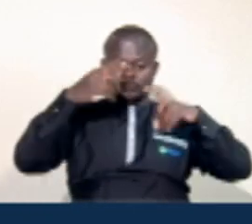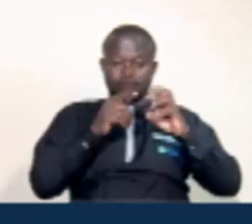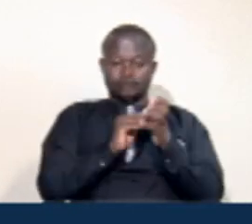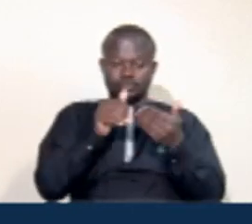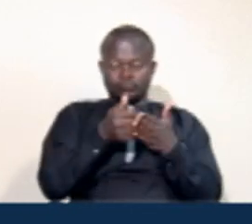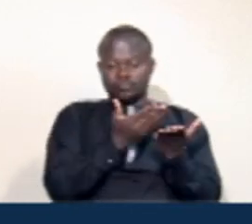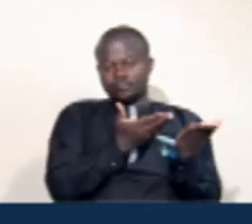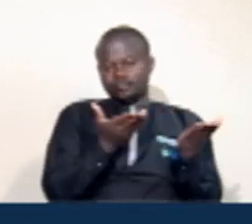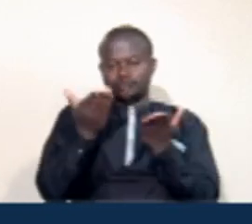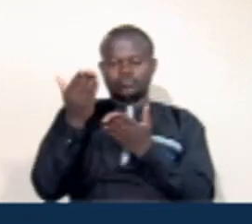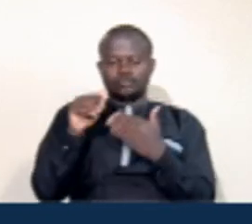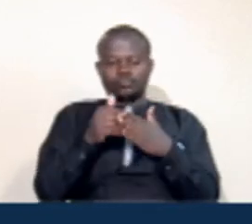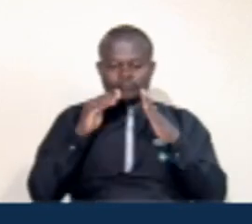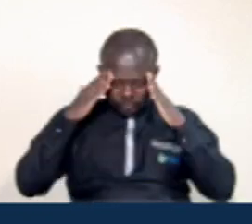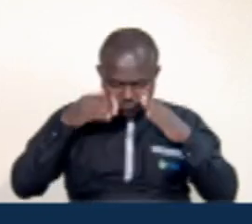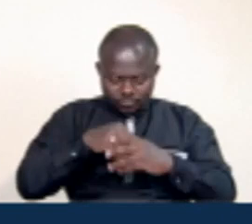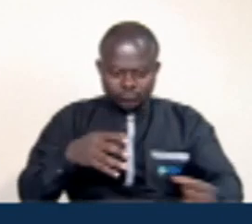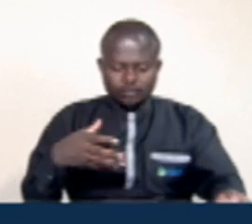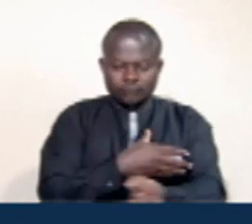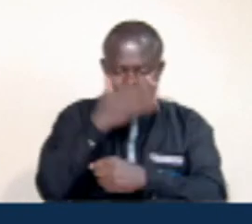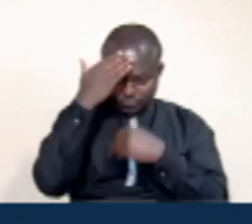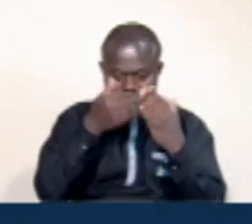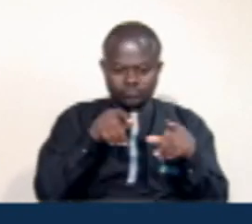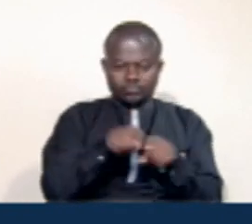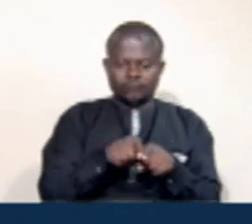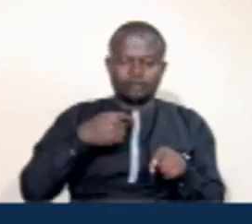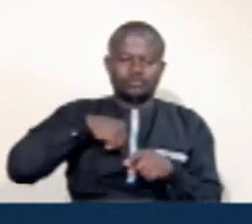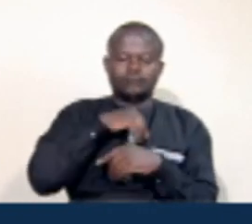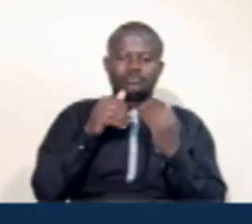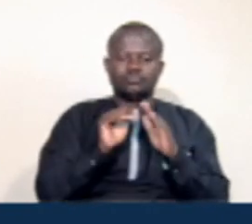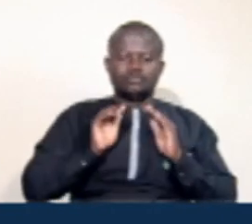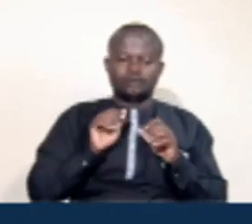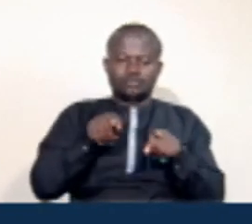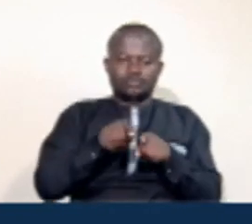cyane no kwakira abashyitsi nabyo tubishyiramo imbaraga kugira ngo natwe twirinde nabo